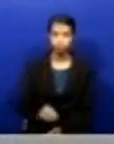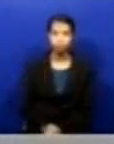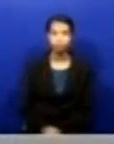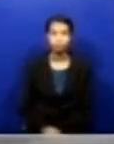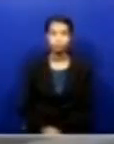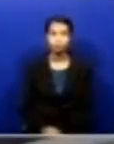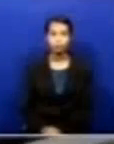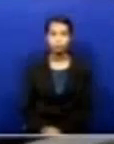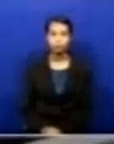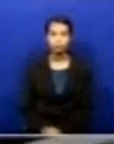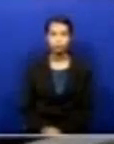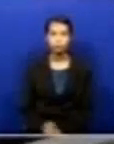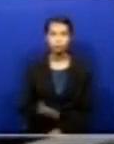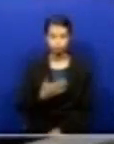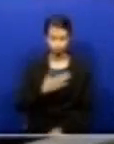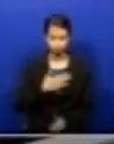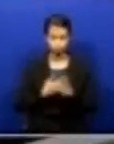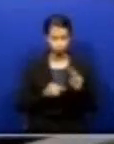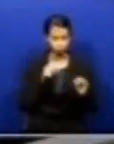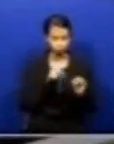ห็นในมาตรา3